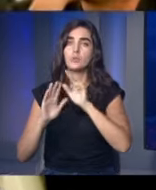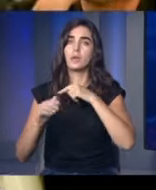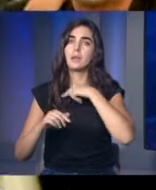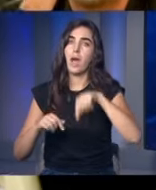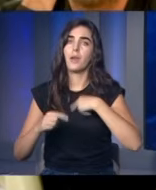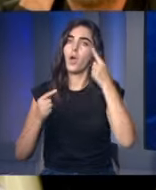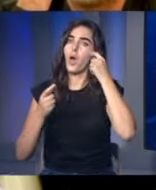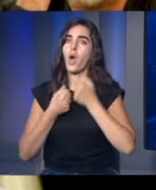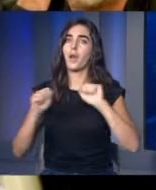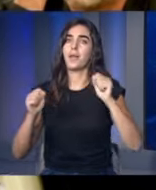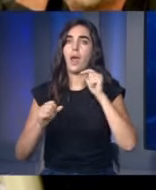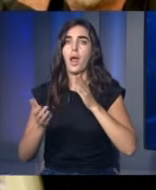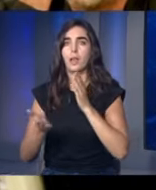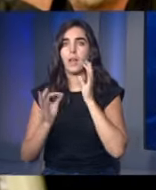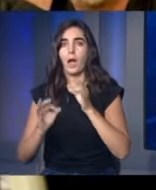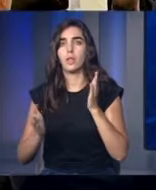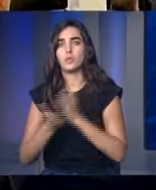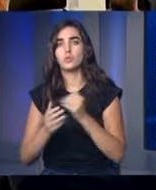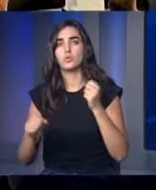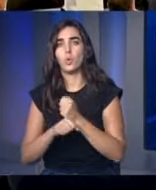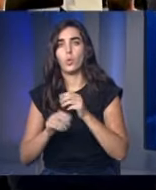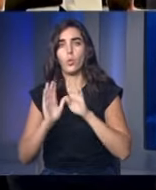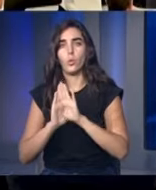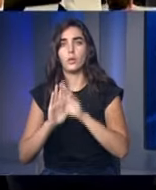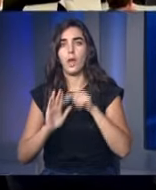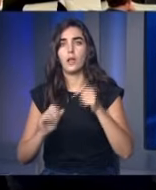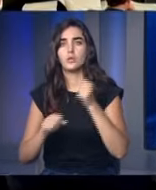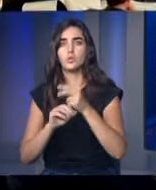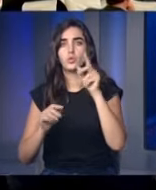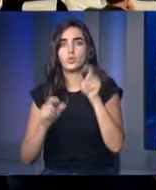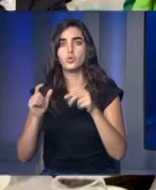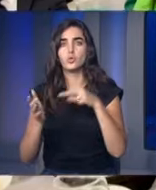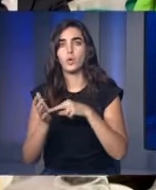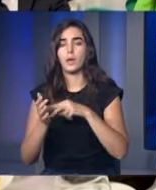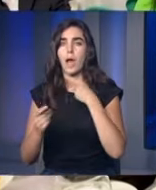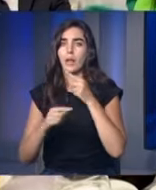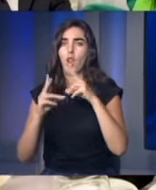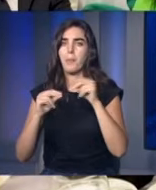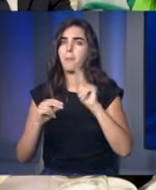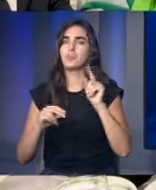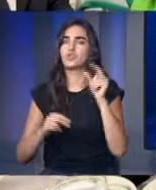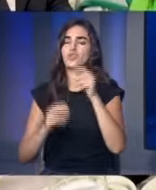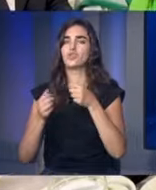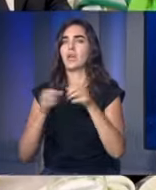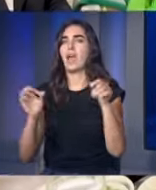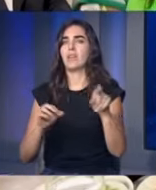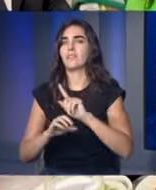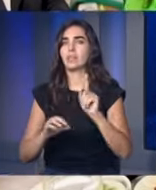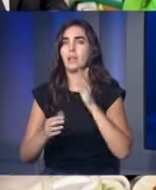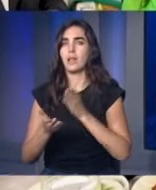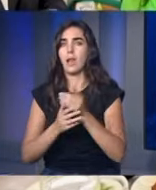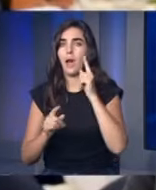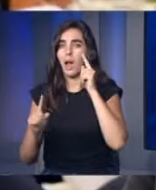بعدوان، حيث تكون الحرية يكون المتنيون. وإذ أكد أن الوجود السوري برمته في لبنان غير شرعي على